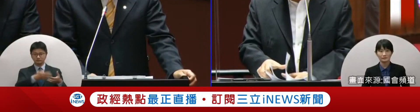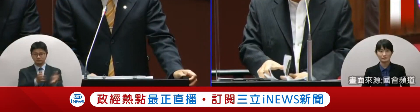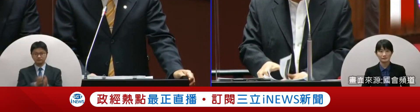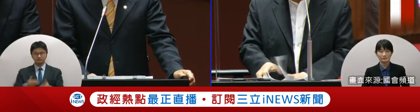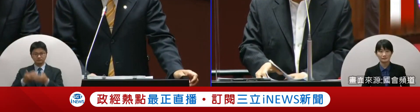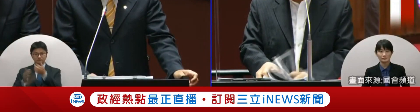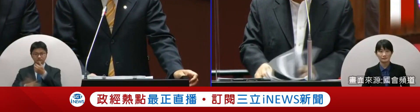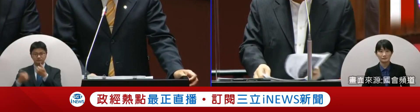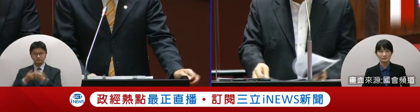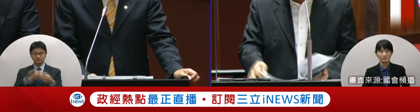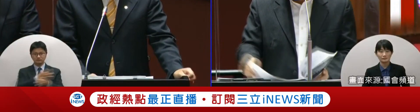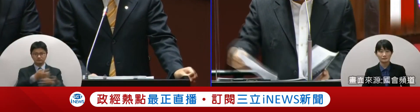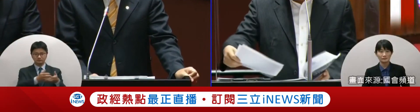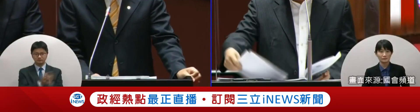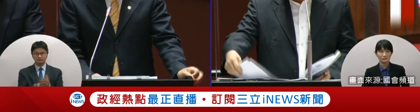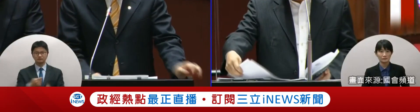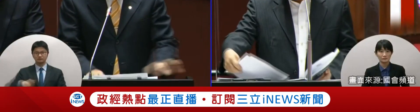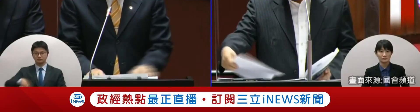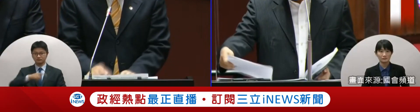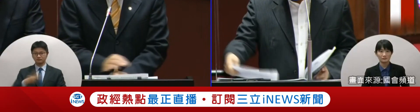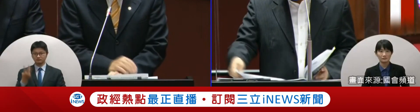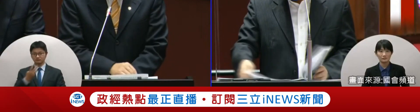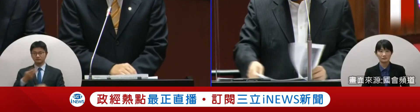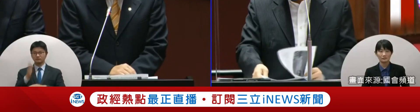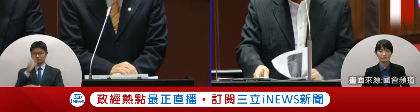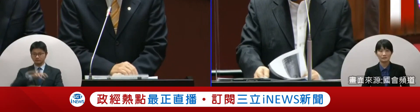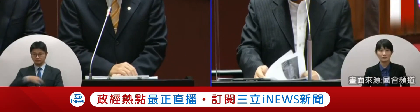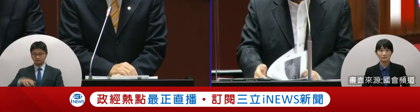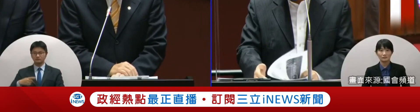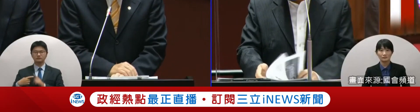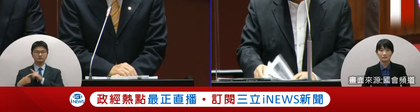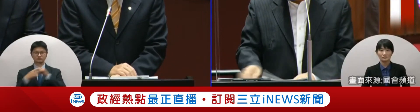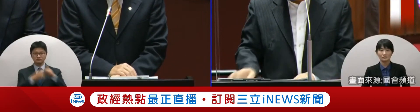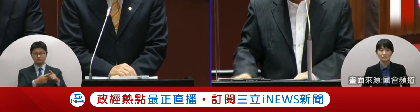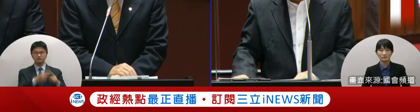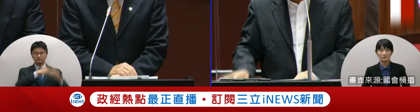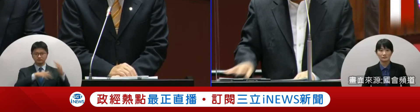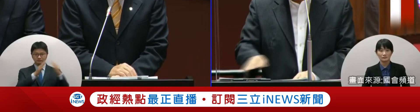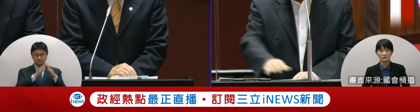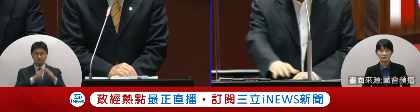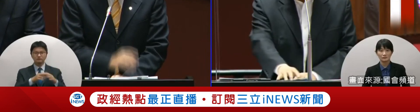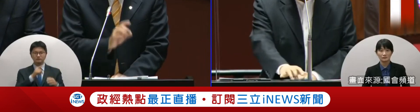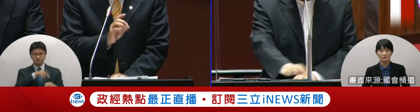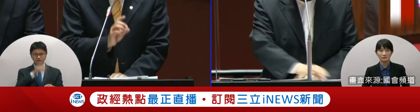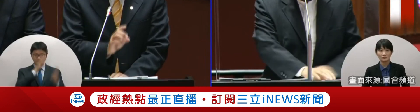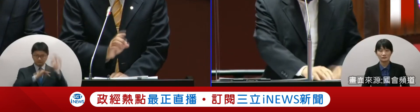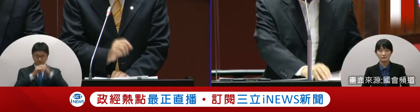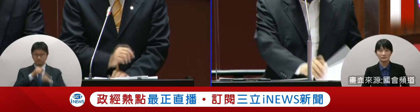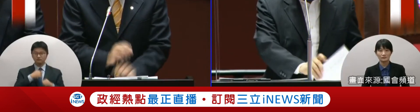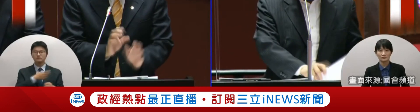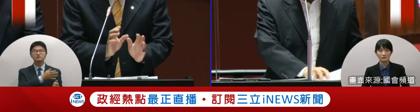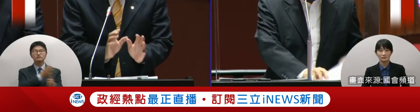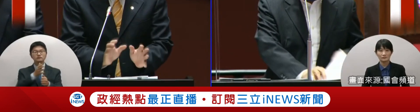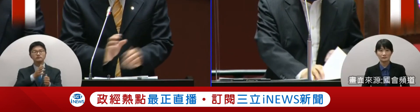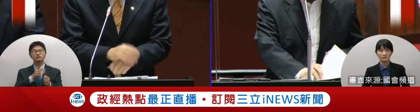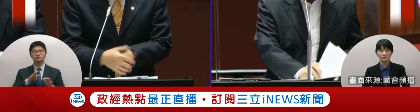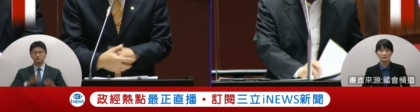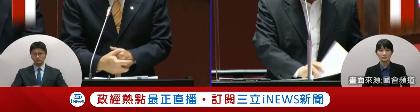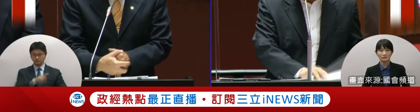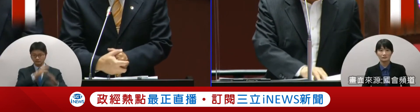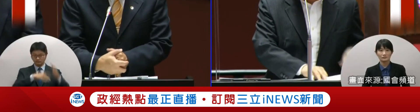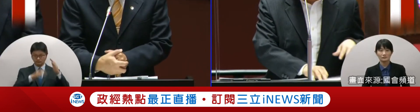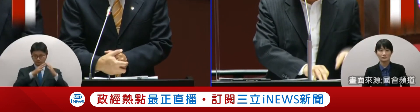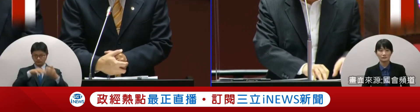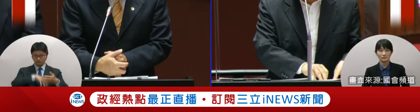部就这方面到学校来做一个了解。那目前所了解到的是，学校一个校